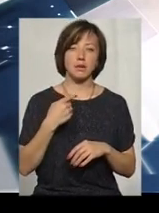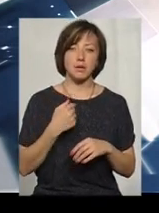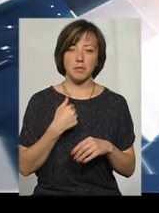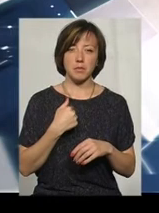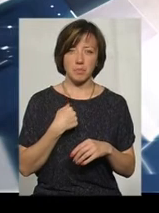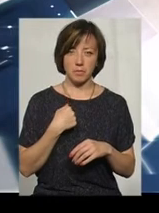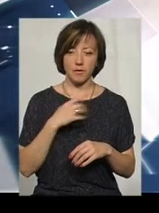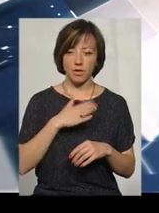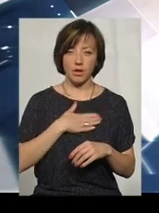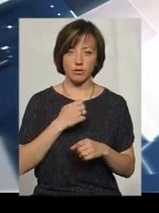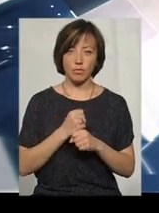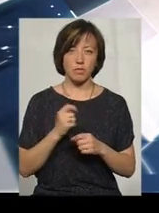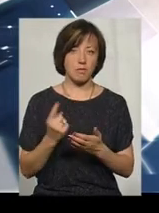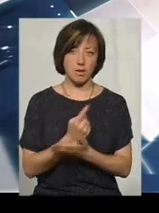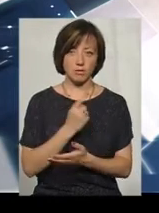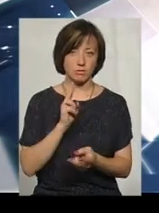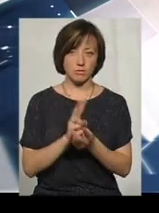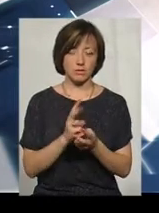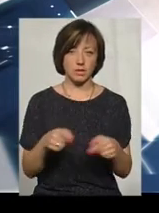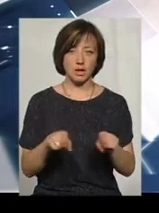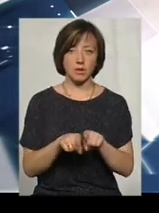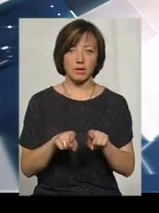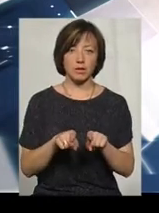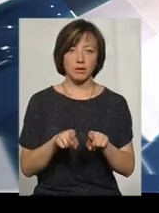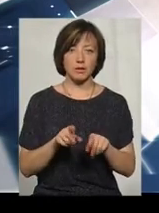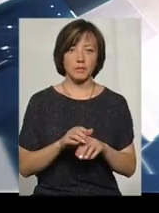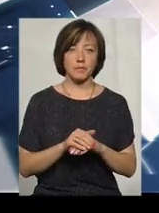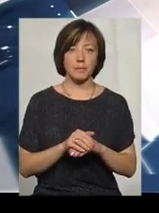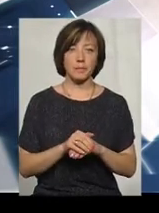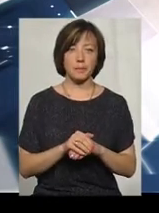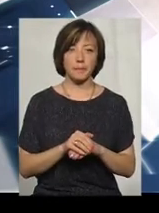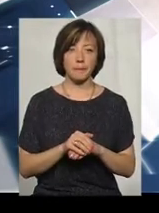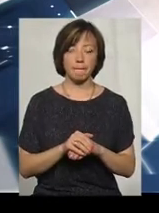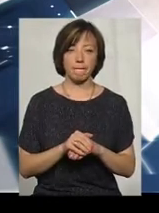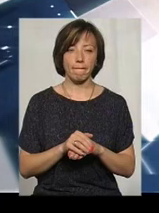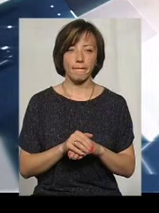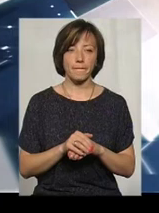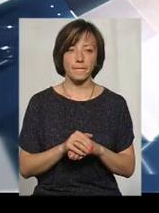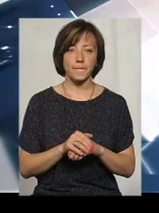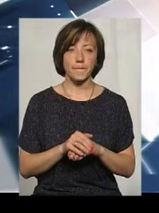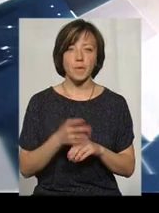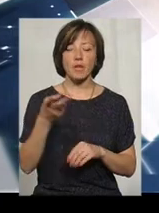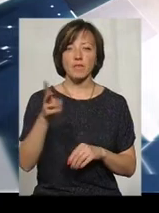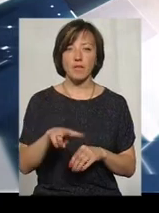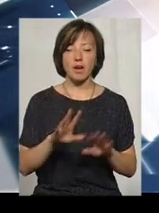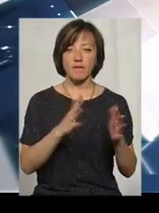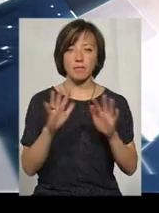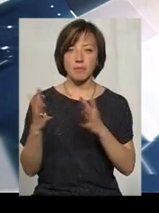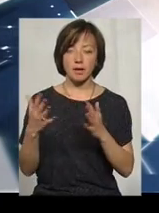стикнулися вперше, вдруге, якщо ми говоримо взагалі про випадок. Обидва випадки зв'язані